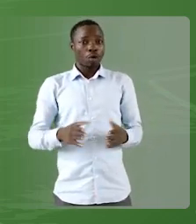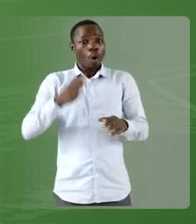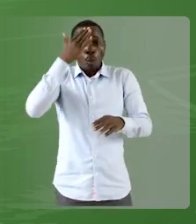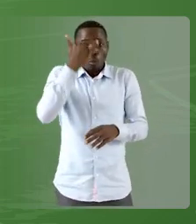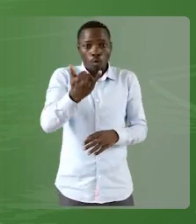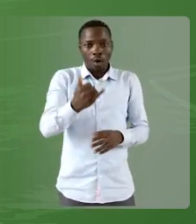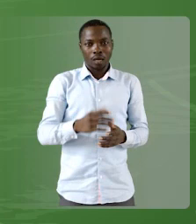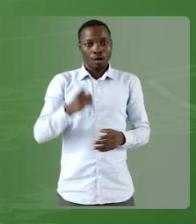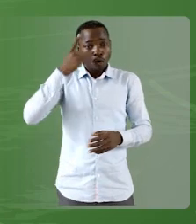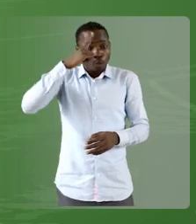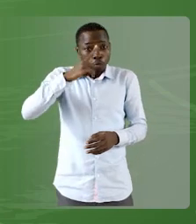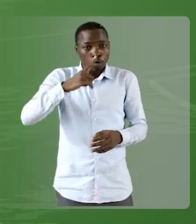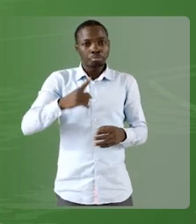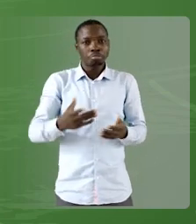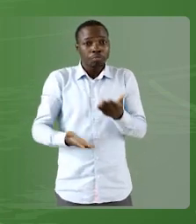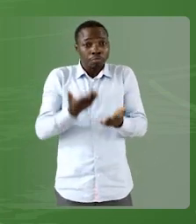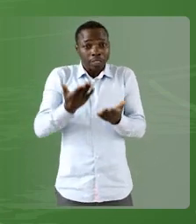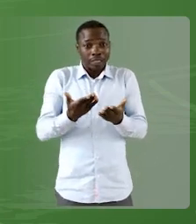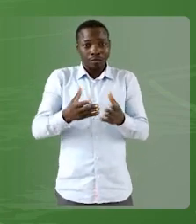résoudre le problème que nous avons posé.